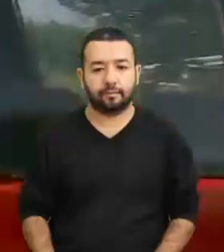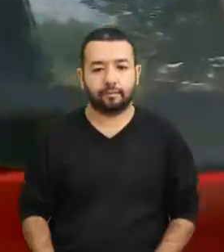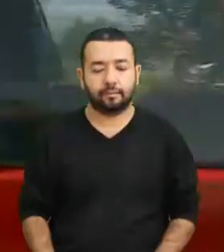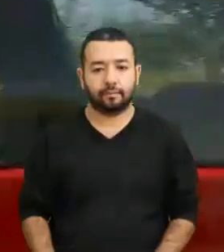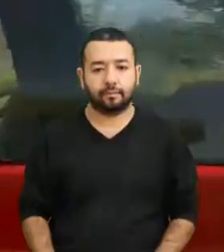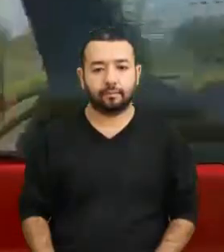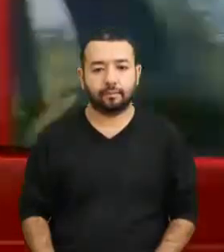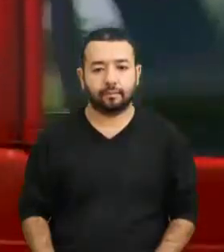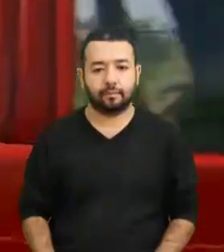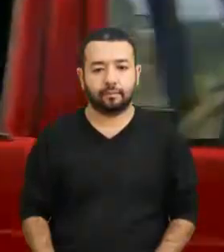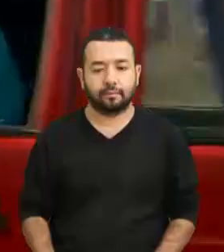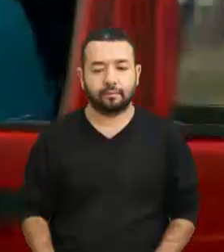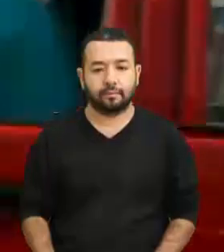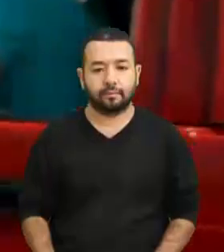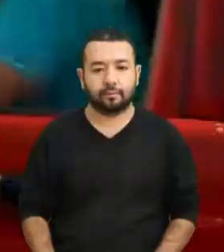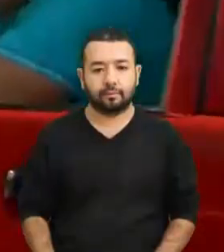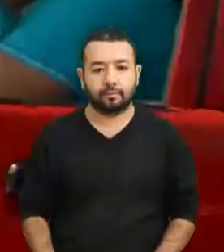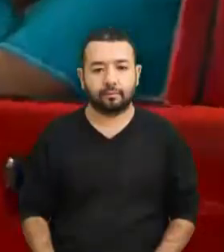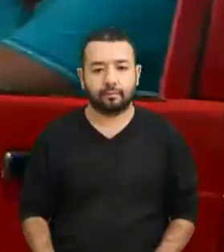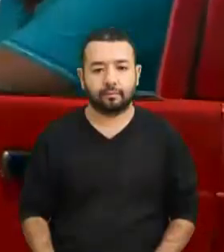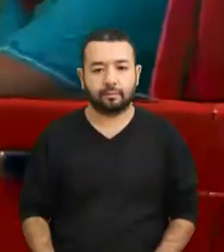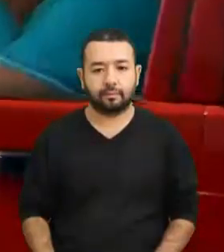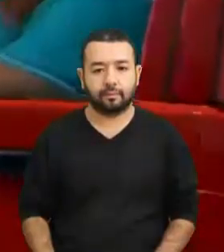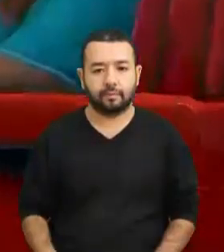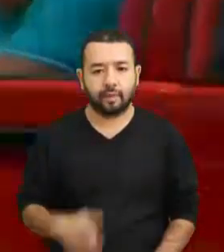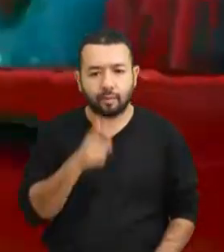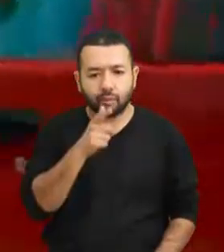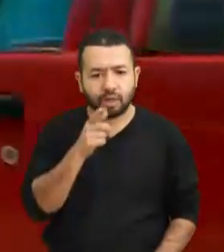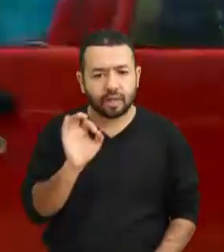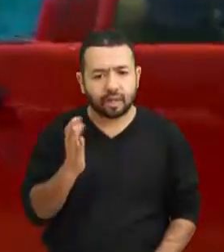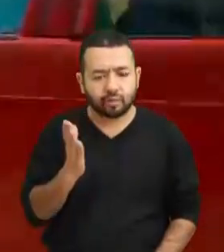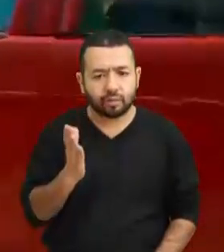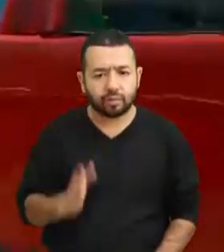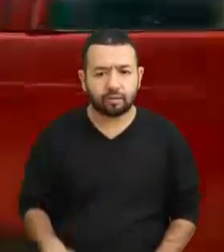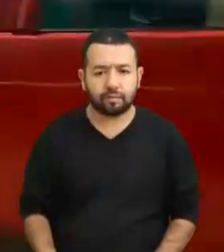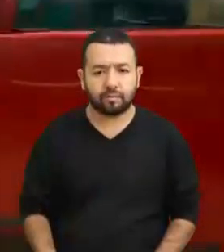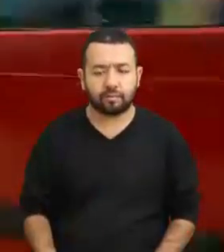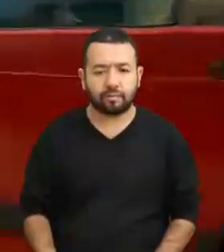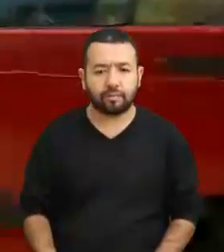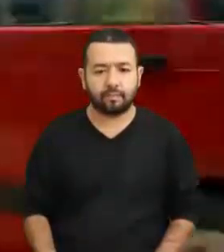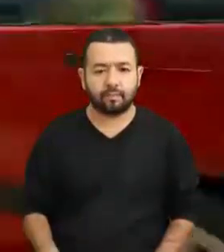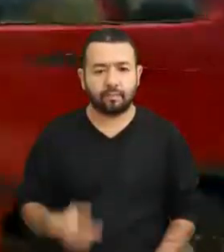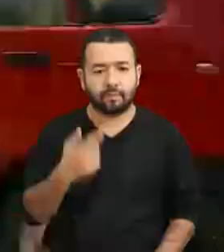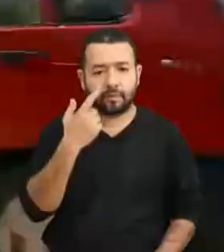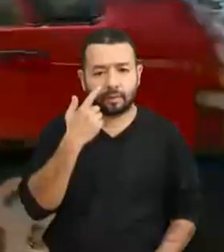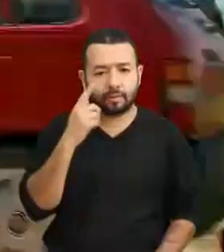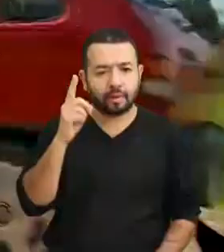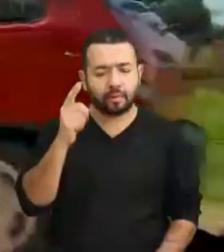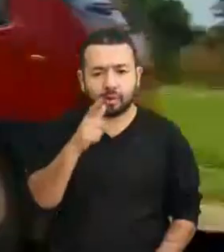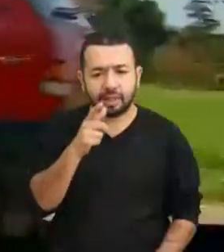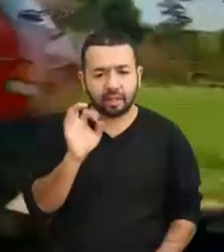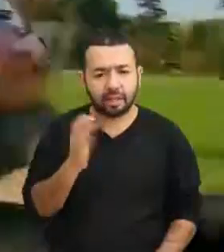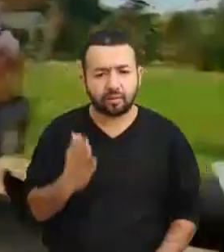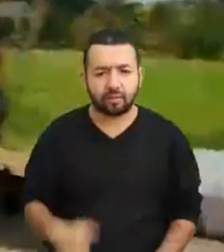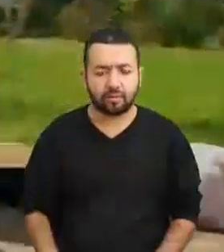bakalım. Nurhan hemen el frenini çekti. Anam, bu ses neydi? Timuçin bilinci kapalı halde yerde